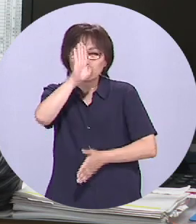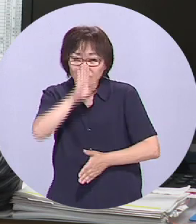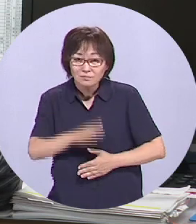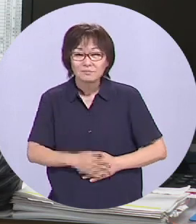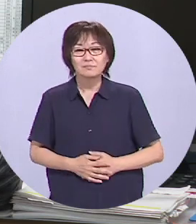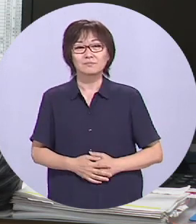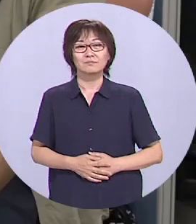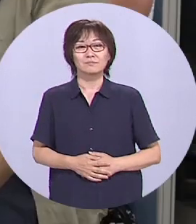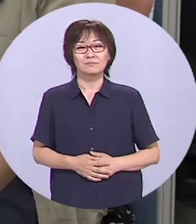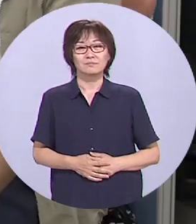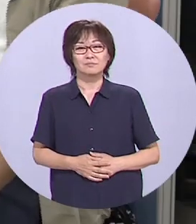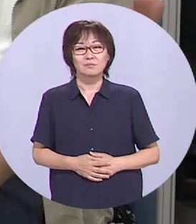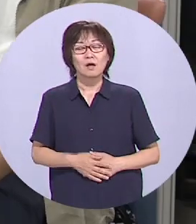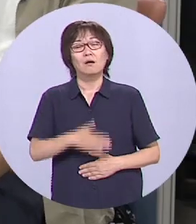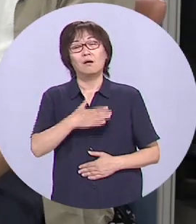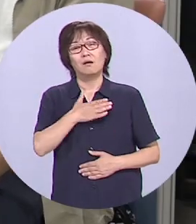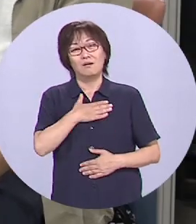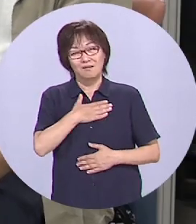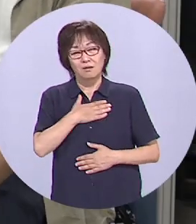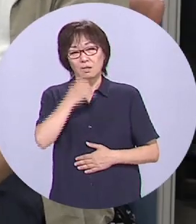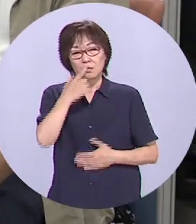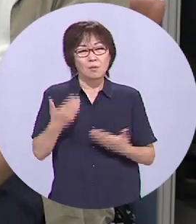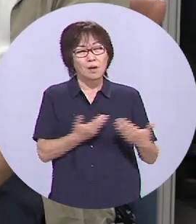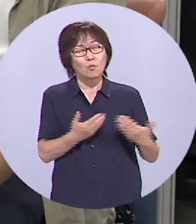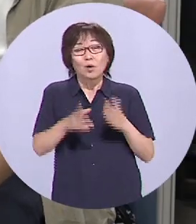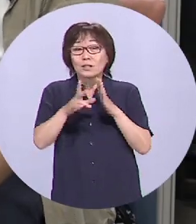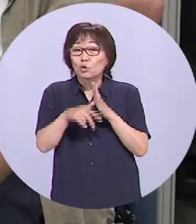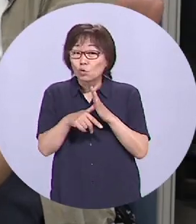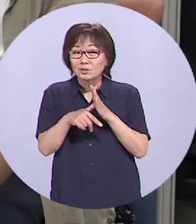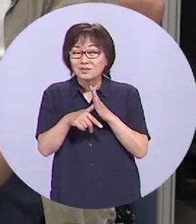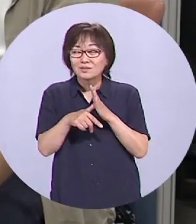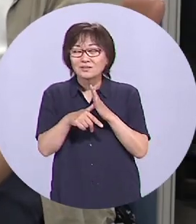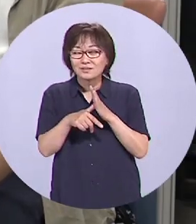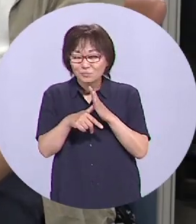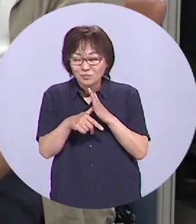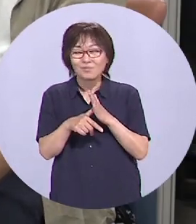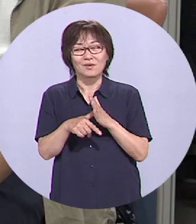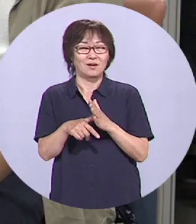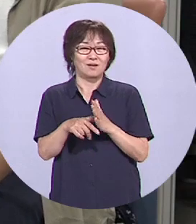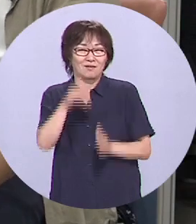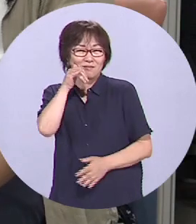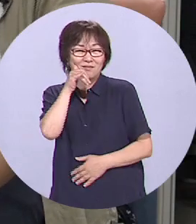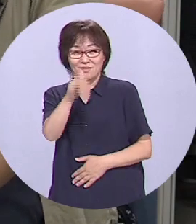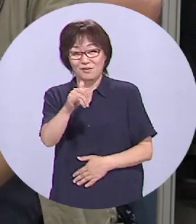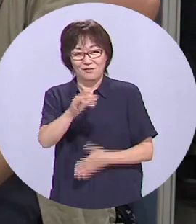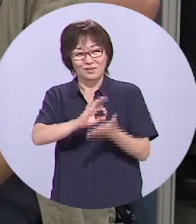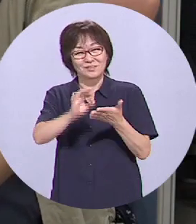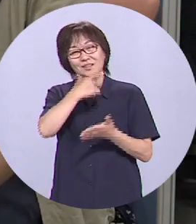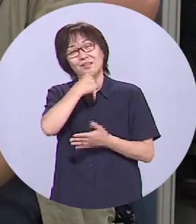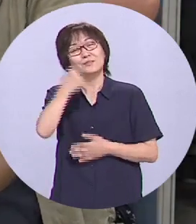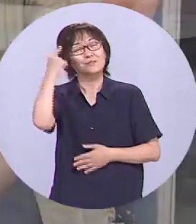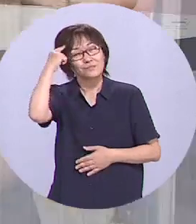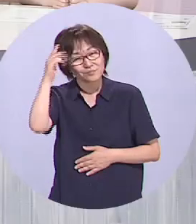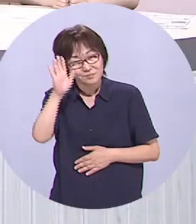。 なるほど。じゃあ僕もこう迷ったときにはこう気軽に、救急電話相談利用したいと思います。